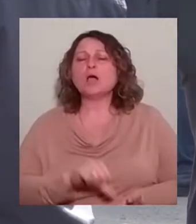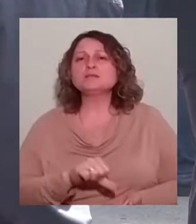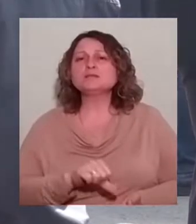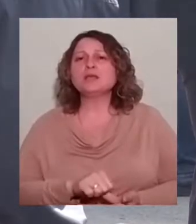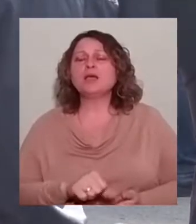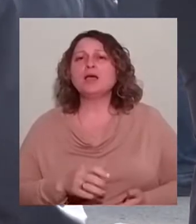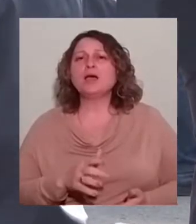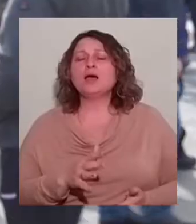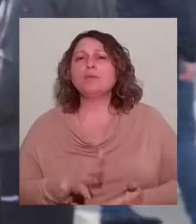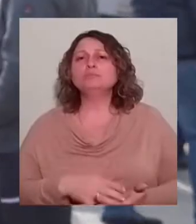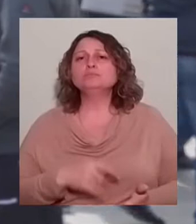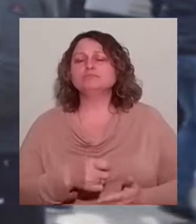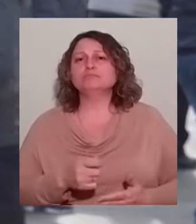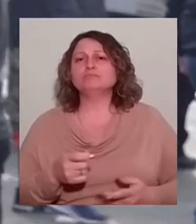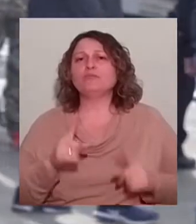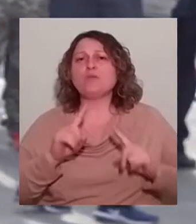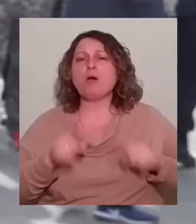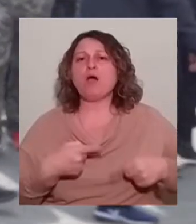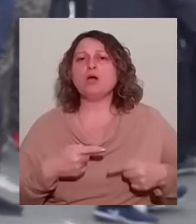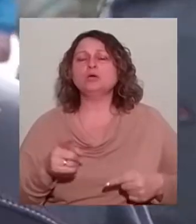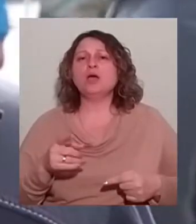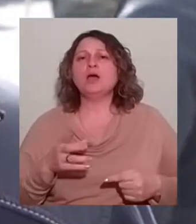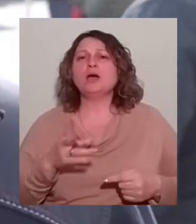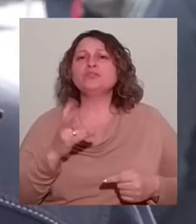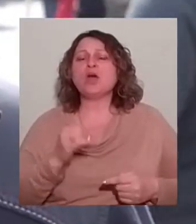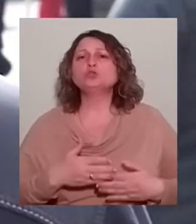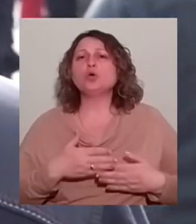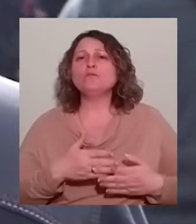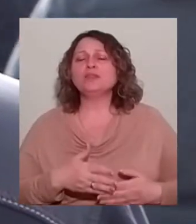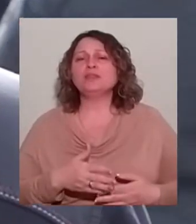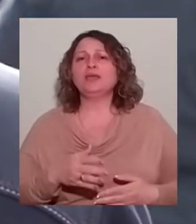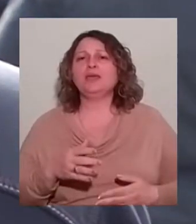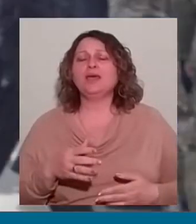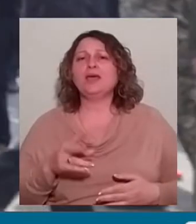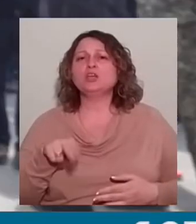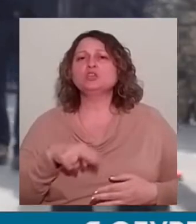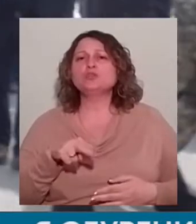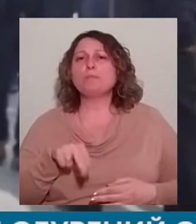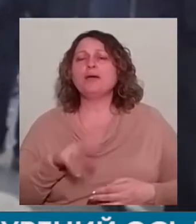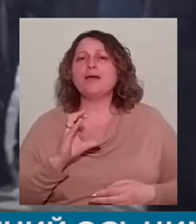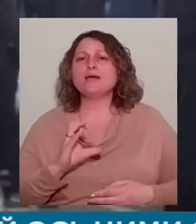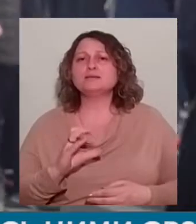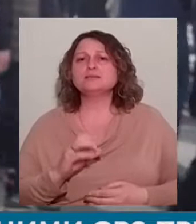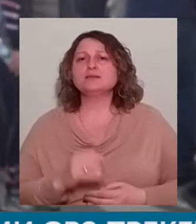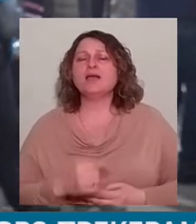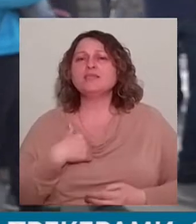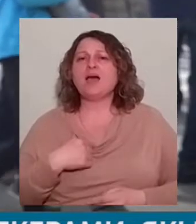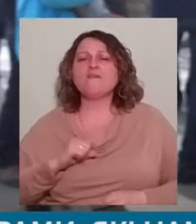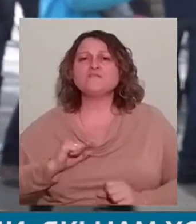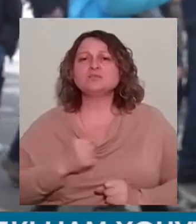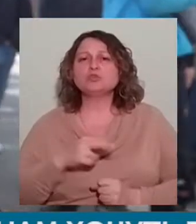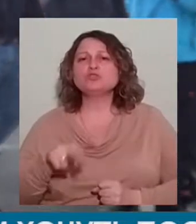встановлення GPS-трекерів у човни. Про це розказав рибалка Вадим Кириченко. Я возмущен вот этими